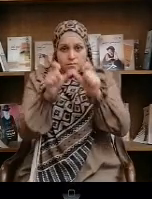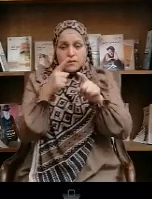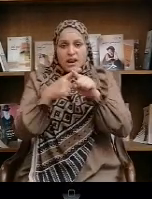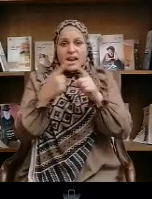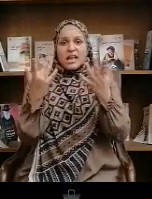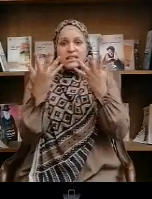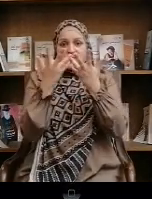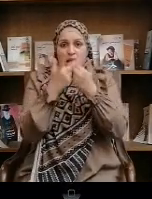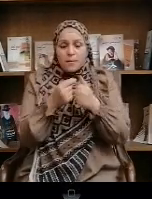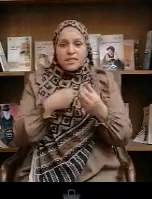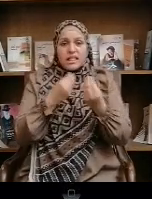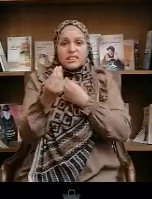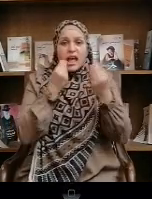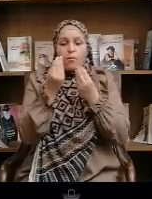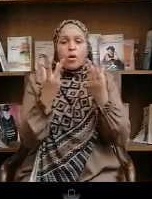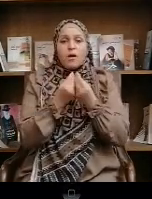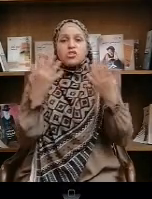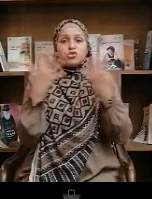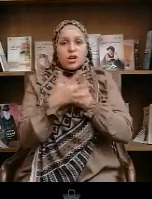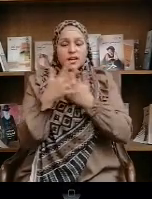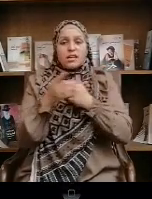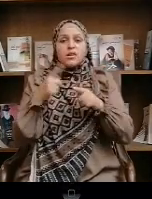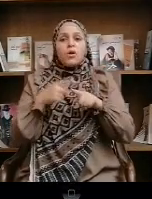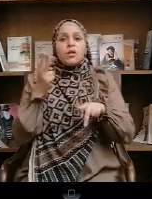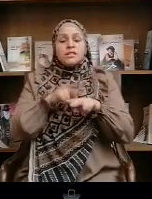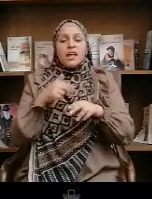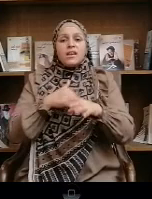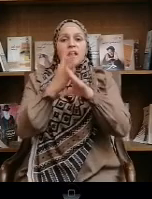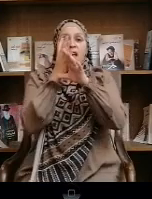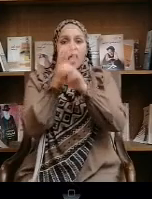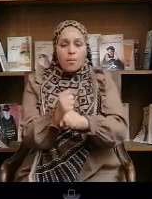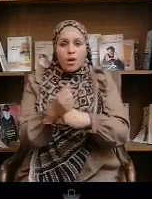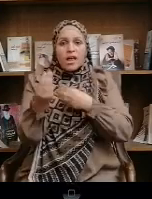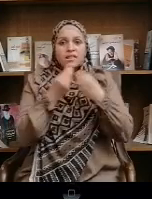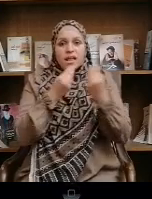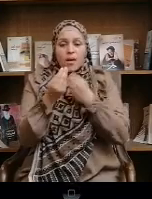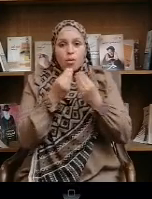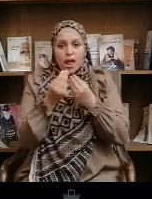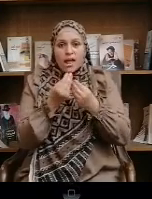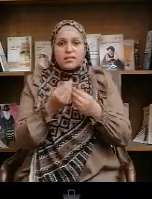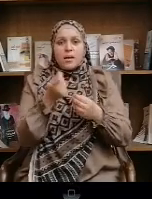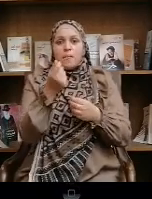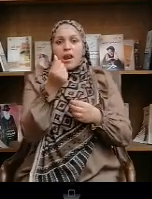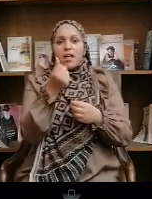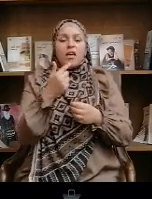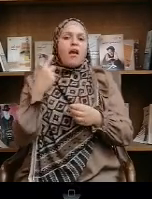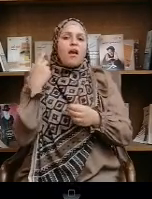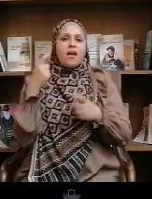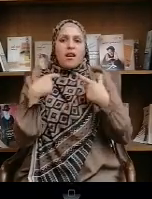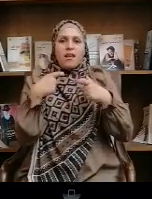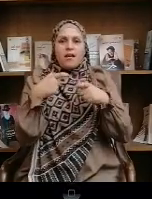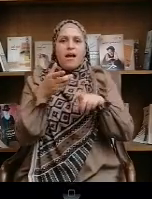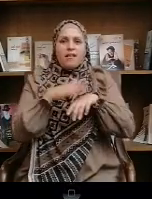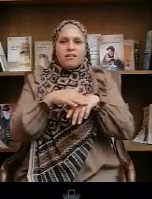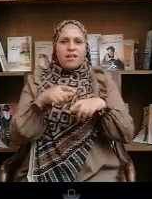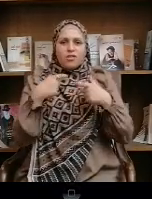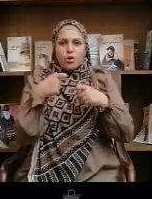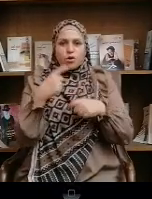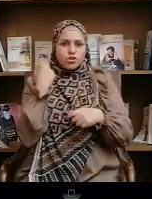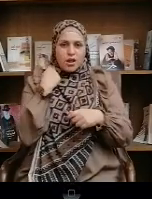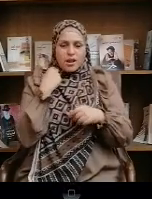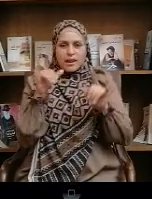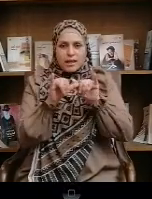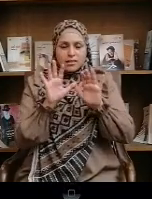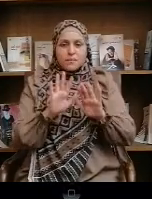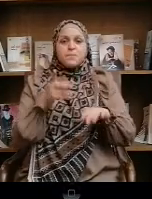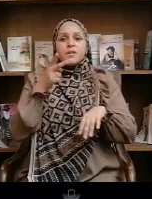وتعاملات الشركات كمان نقدر نؤمن التعاملات الماليه الرقميه بشكل كبير النهارده بنشوف